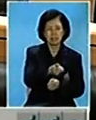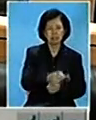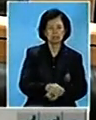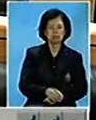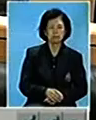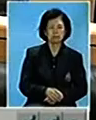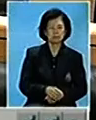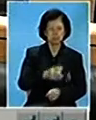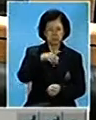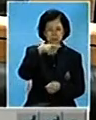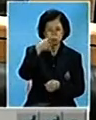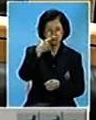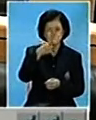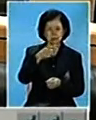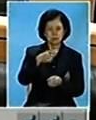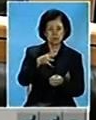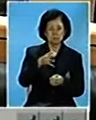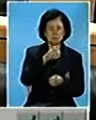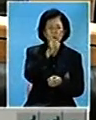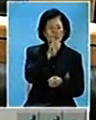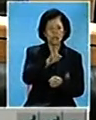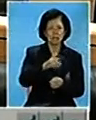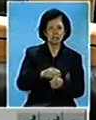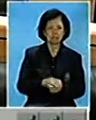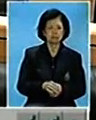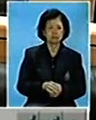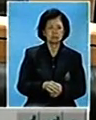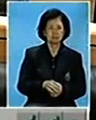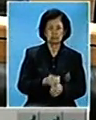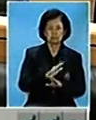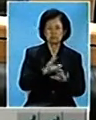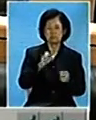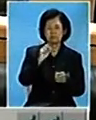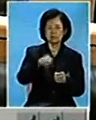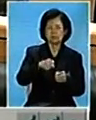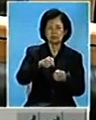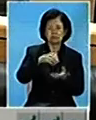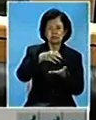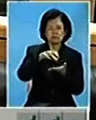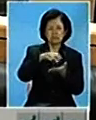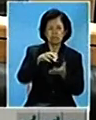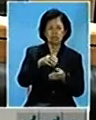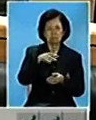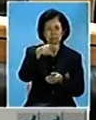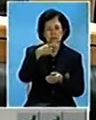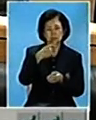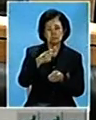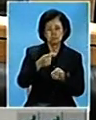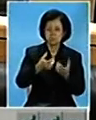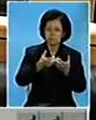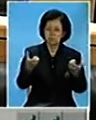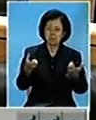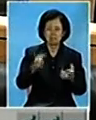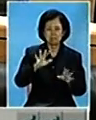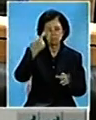เห็นพูดมาหลายคนเนี่ยผมแค่เป็นการด่าทั้งนั้นนะครับผมไม่เห็นเป็นการวิจารณ์อะไรเลยที่เราแยกไม่ออกว่